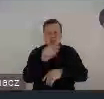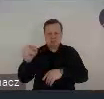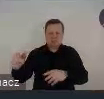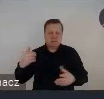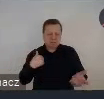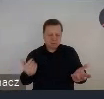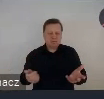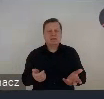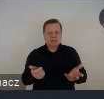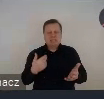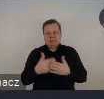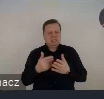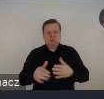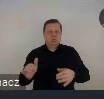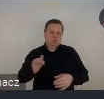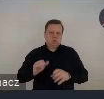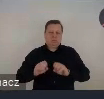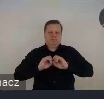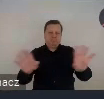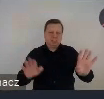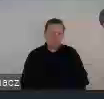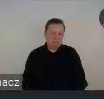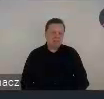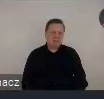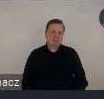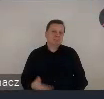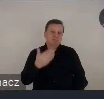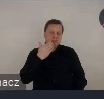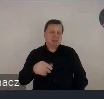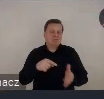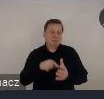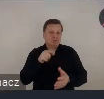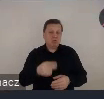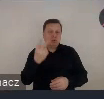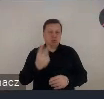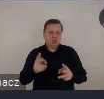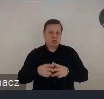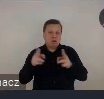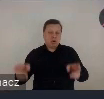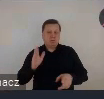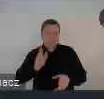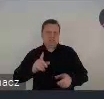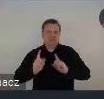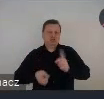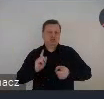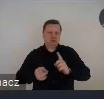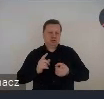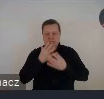wnioskodawcom. Mam nadzieję, że dzięki temu w drugiej edycji pójdzie to szybciej,